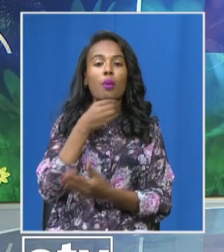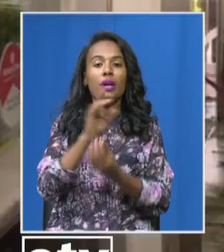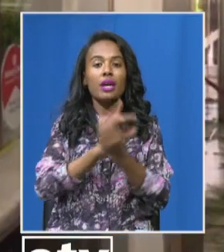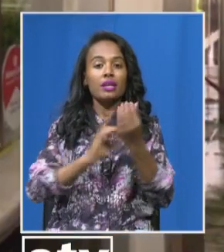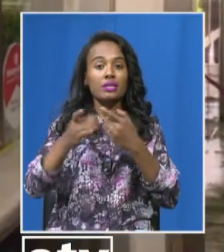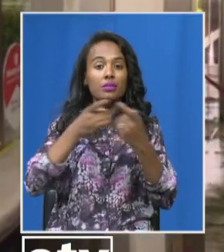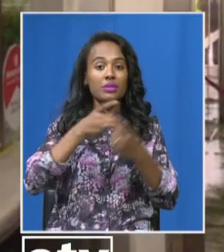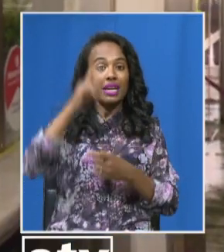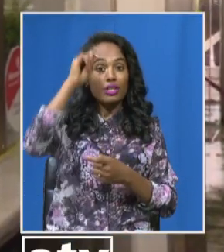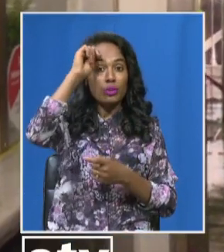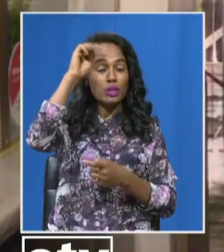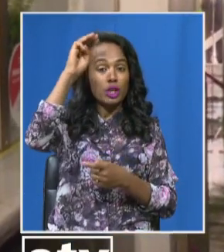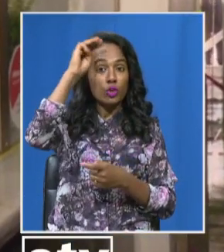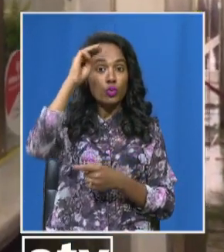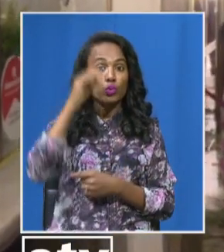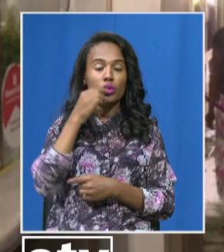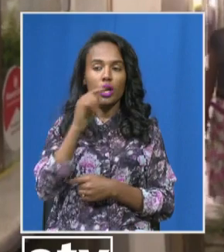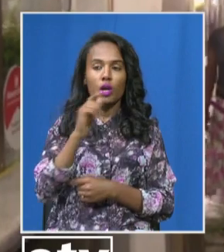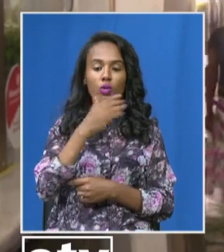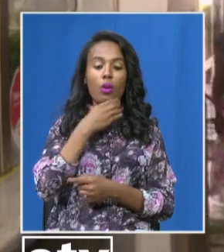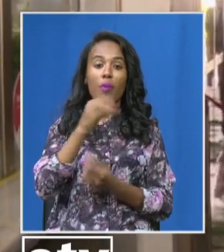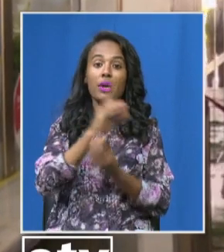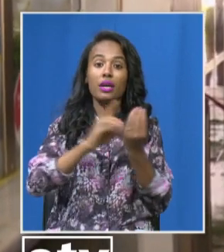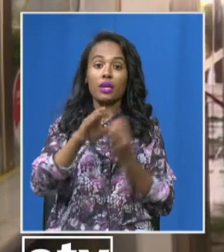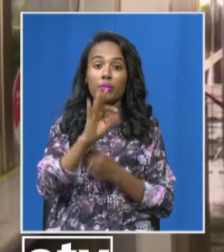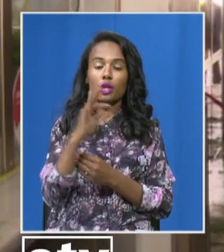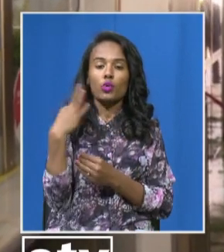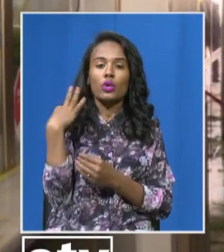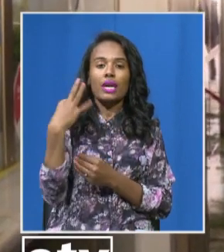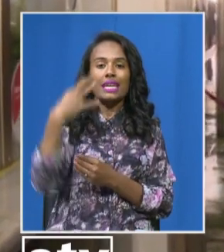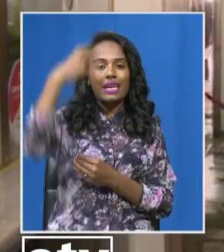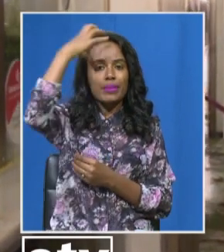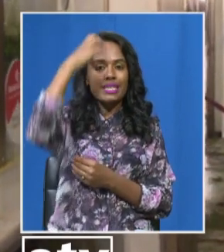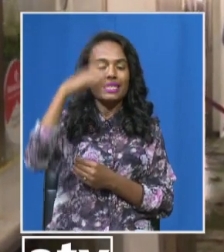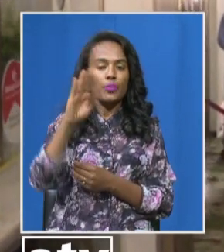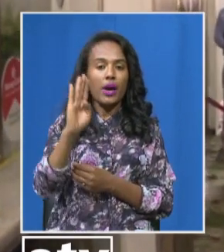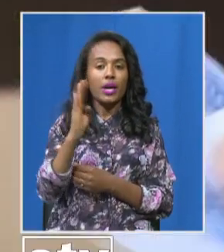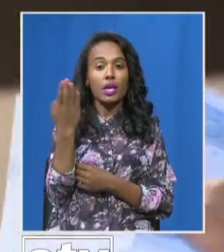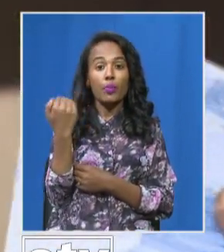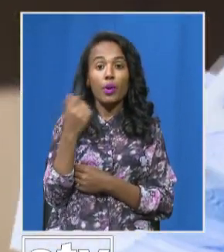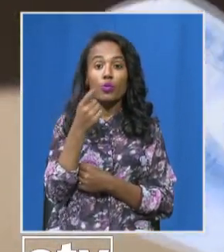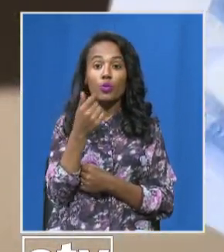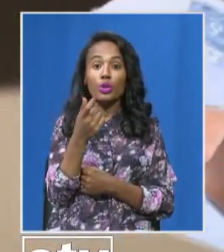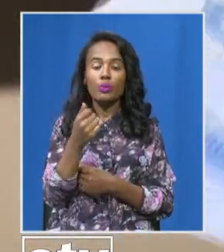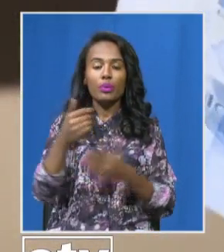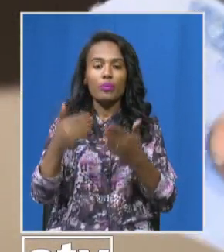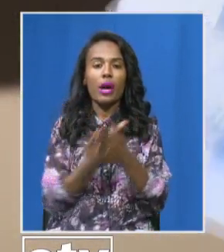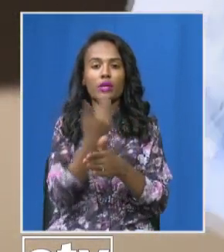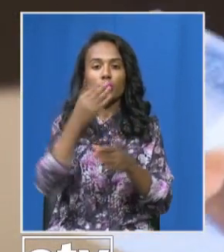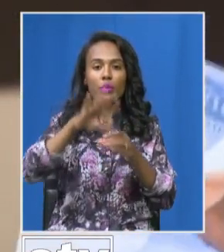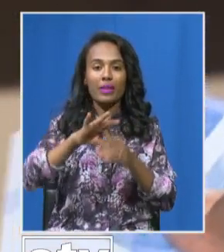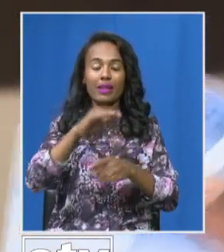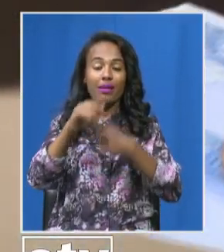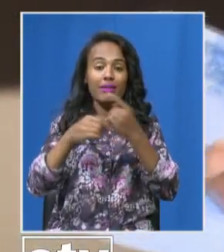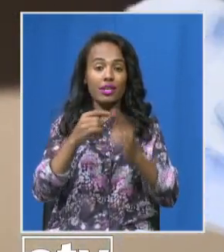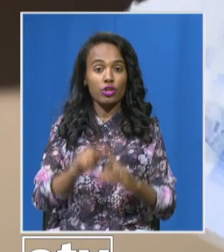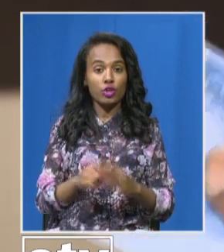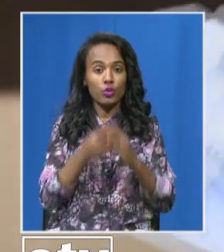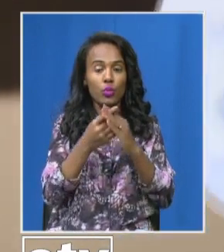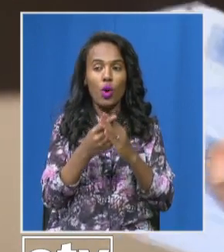ርዕሰ መስተዳድር ተመስገን ጥሩነህ ተናገሩ። በአማራ ክልል የሚገኙ የግልና የመንግስት ባንኮች ነባሩን የብር ኖት በአዲሱ የመተካት ሂደት